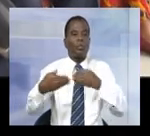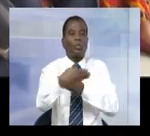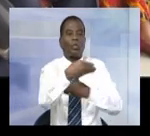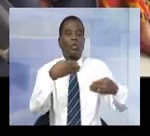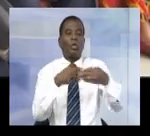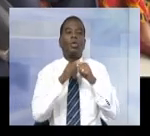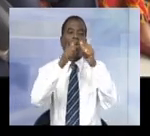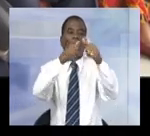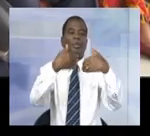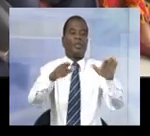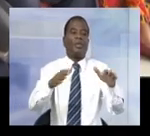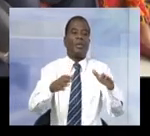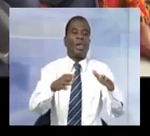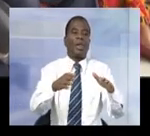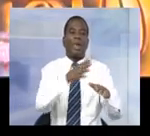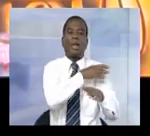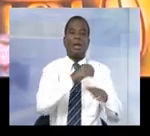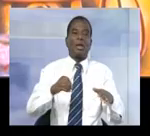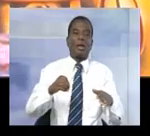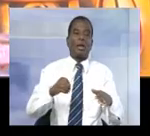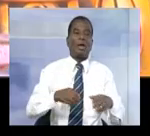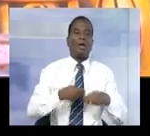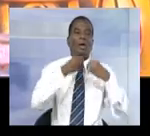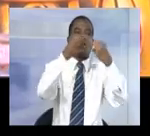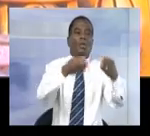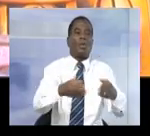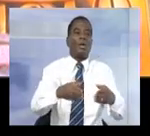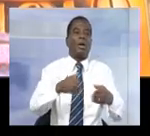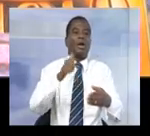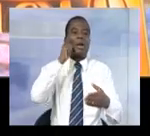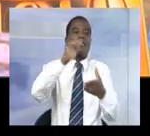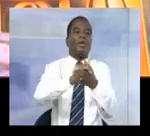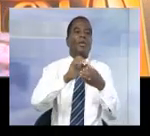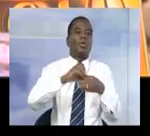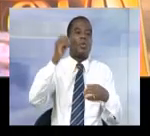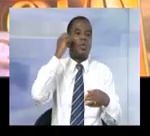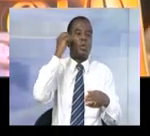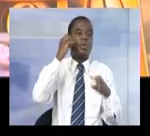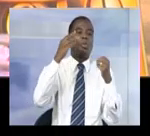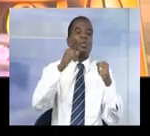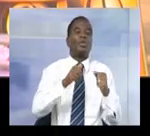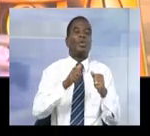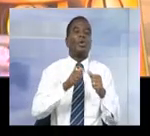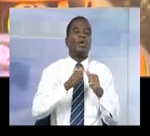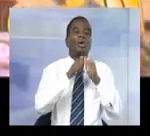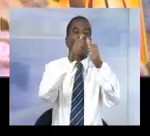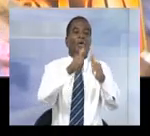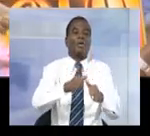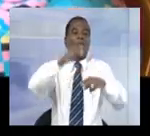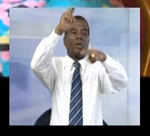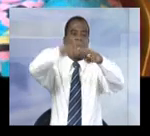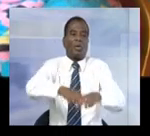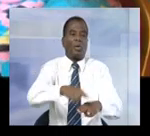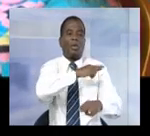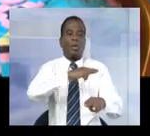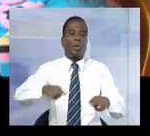cette cérémonie. La cour royale de l'Indénié a offert à sa reine-mère Tanoama plusieurs cadeaux, dont un siège royal